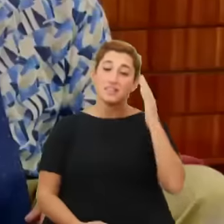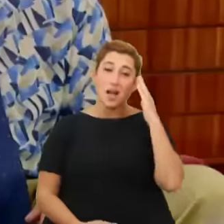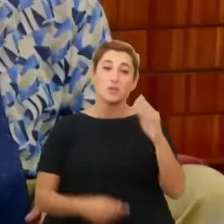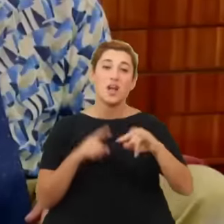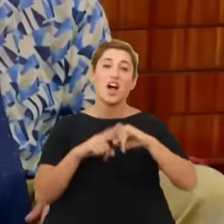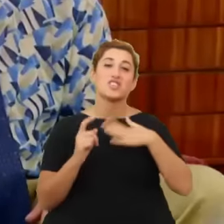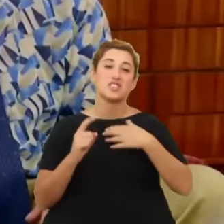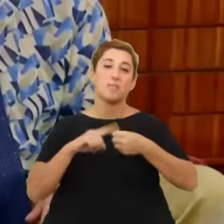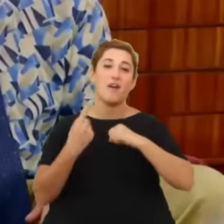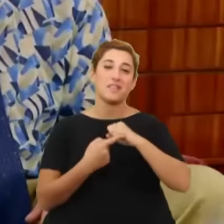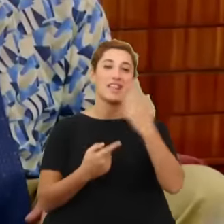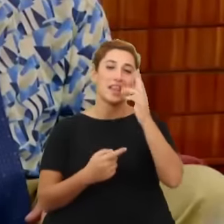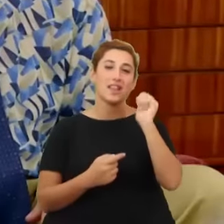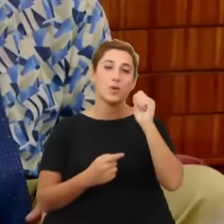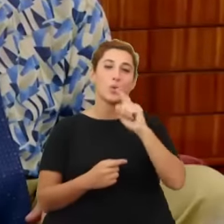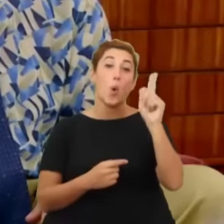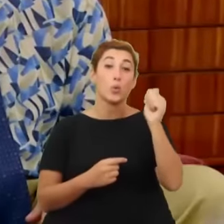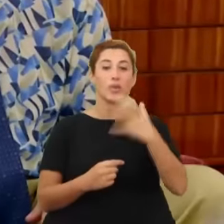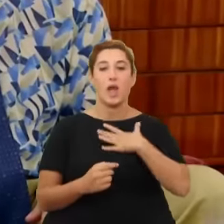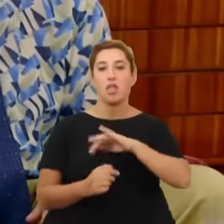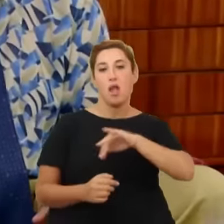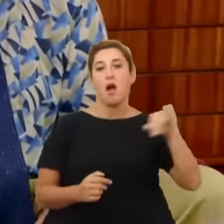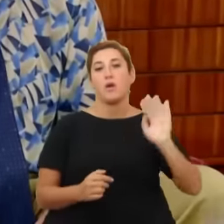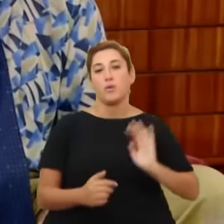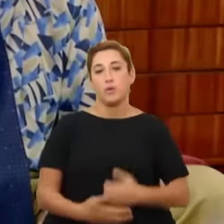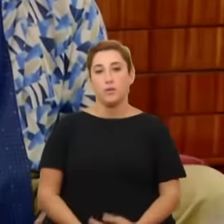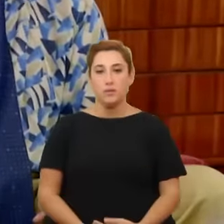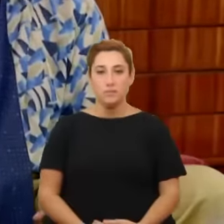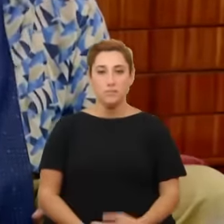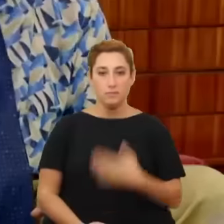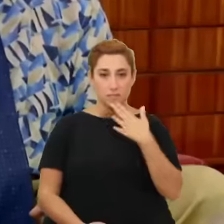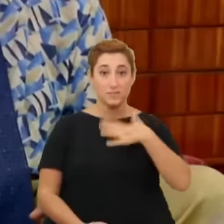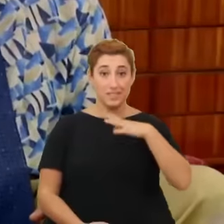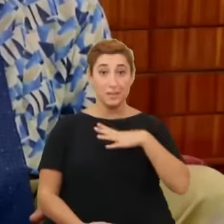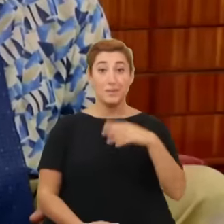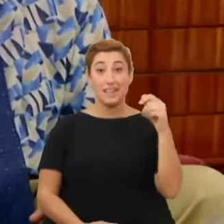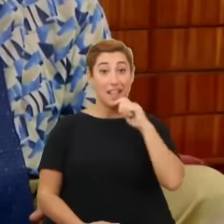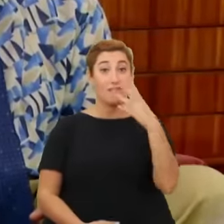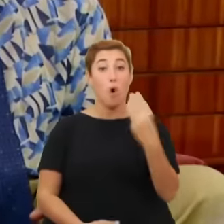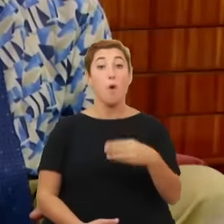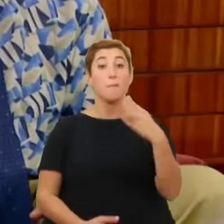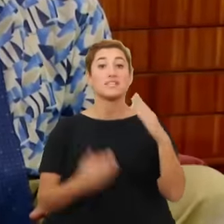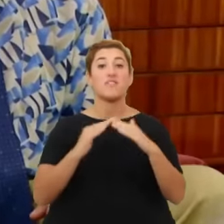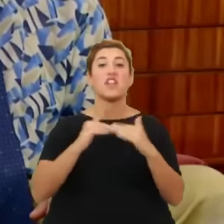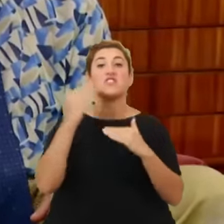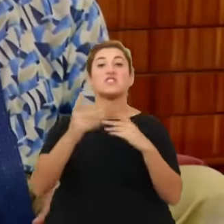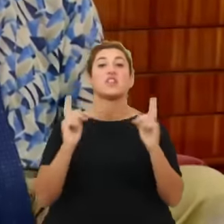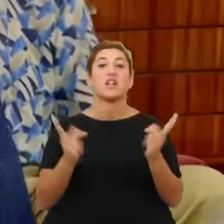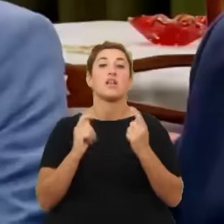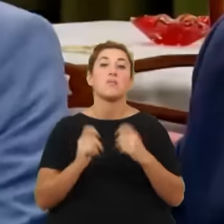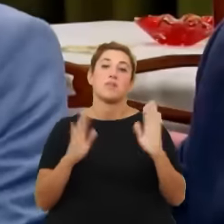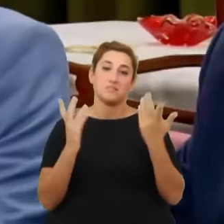olsun Hasan'cığım haftada 7 günün 10 gününü kendine ayırır. Kız isteme faslı olmasa evden dışarı çıkamayacaktık.